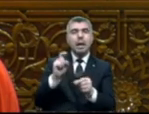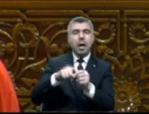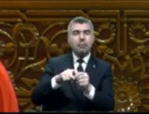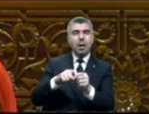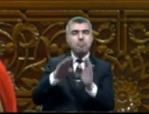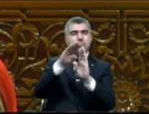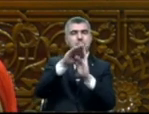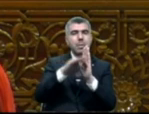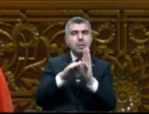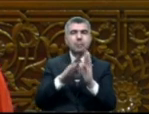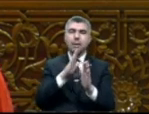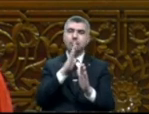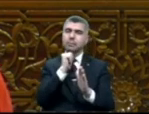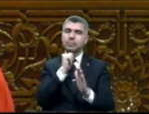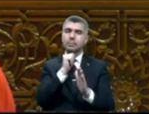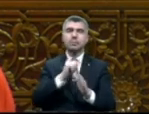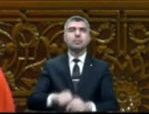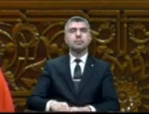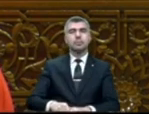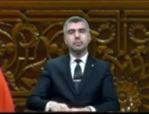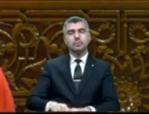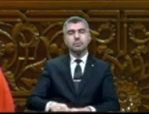الاعتراف بالمكتب النقابي.